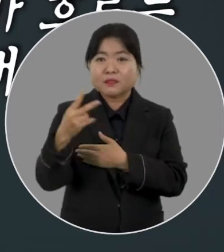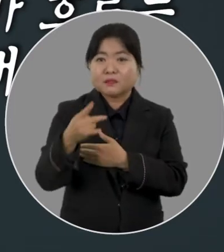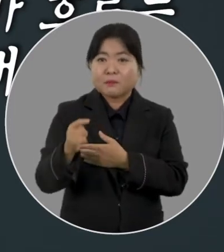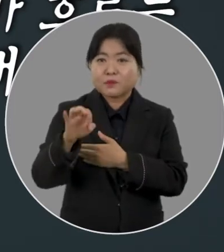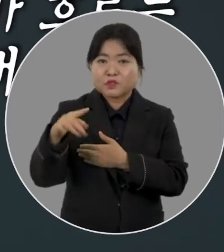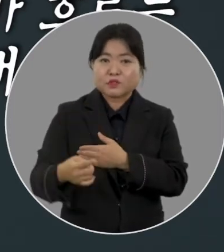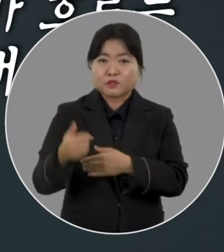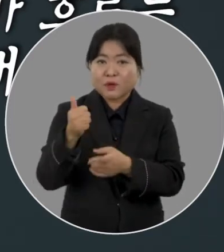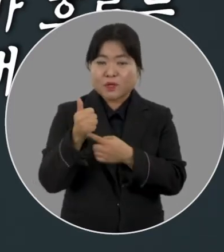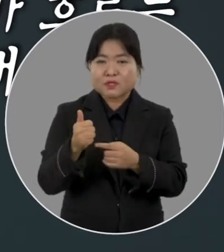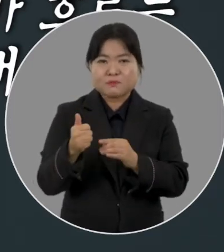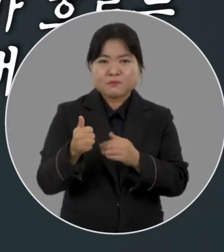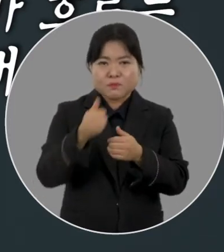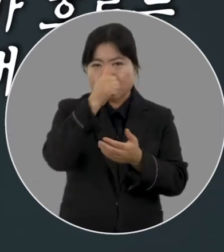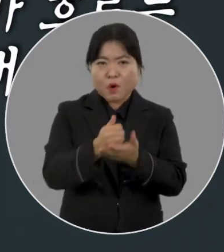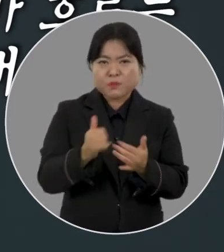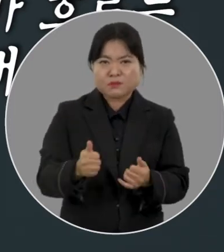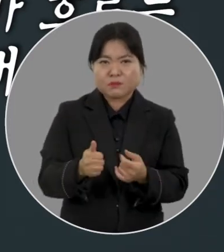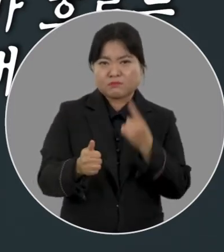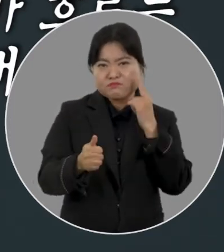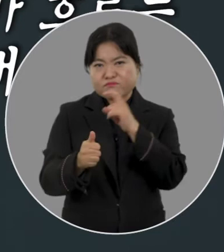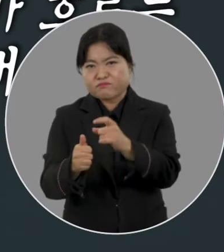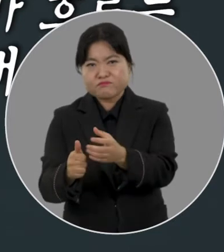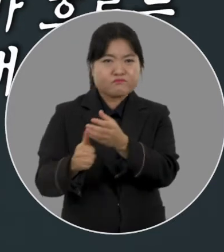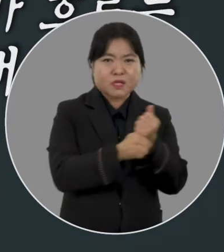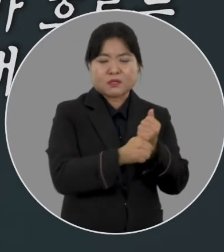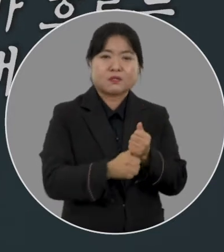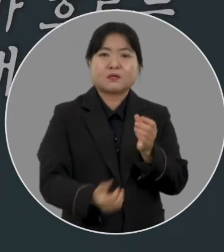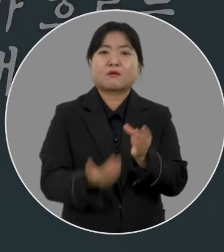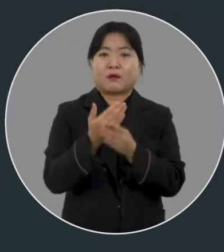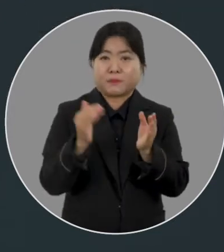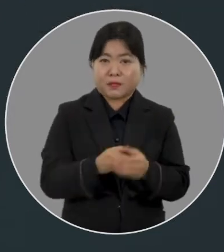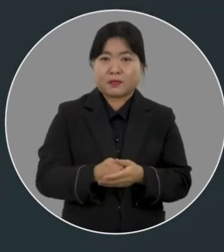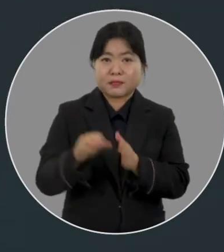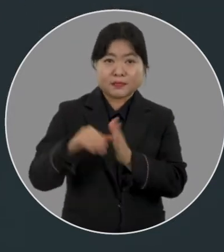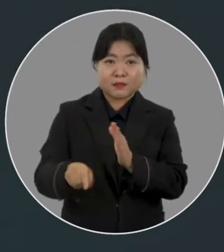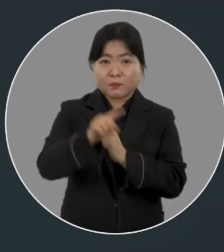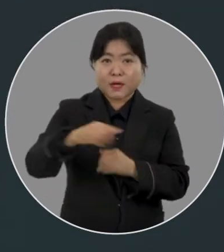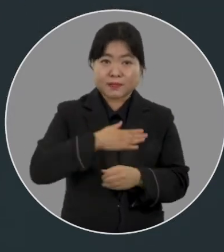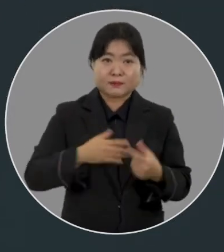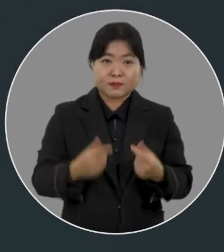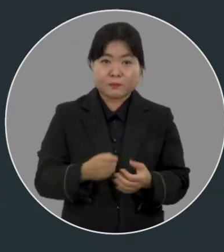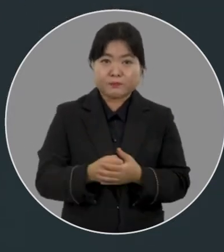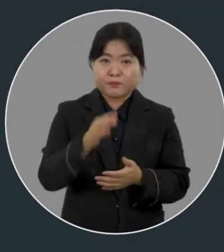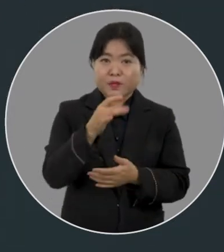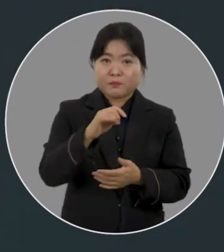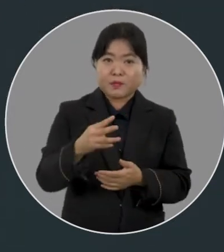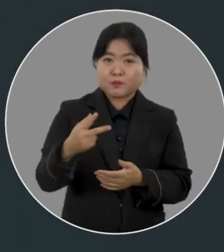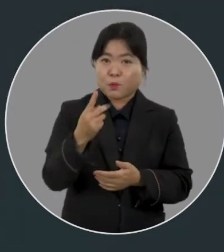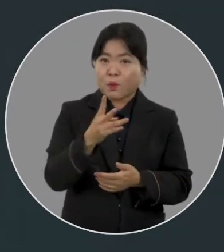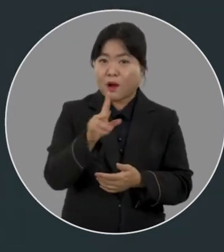드레피스 대위를 진범으로 몰고 가는 끔찍한 사건이 일어납니다. 이때 여러분 아시다시피 에밀